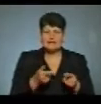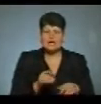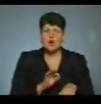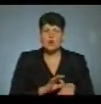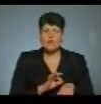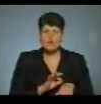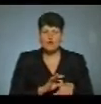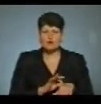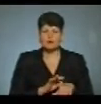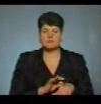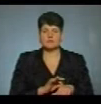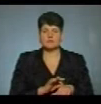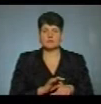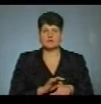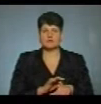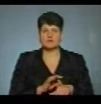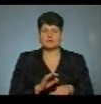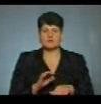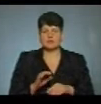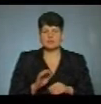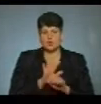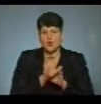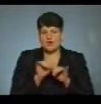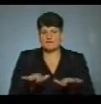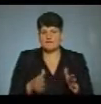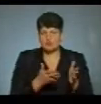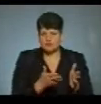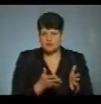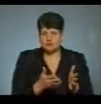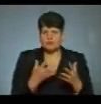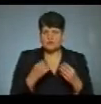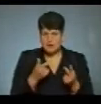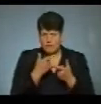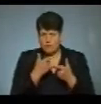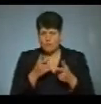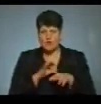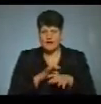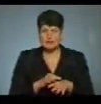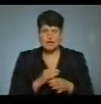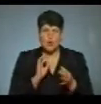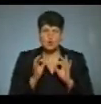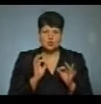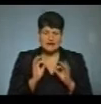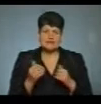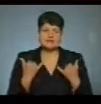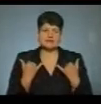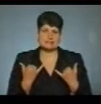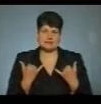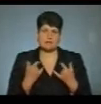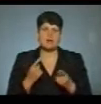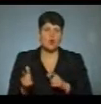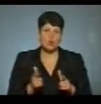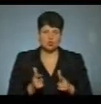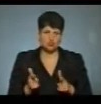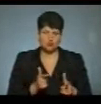хворим з гострою коронавірусною інфекцією. Тому вже десь проведені попередні консультації. Зараз ми